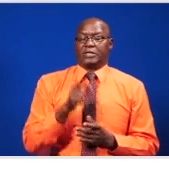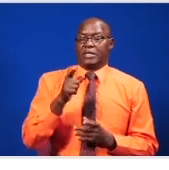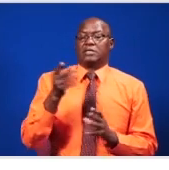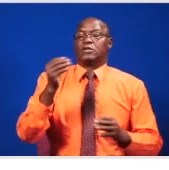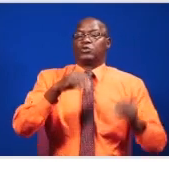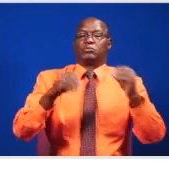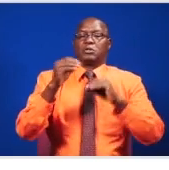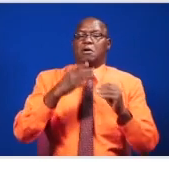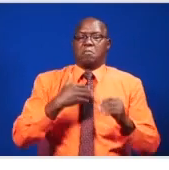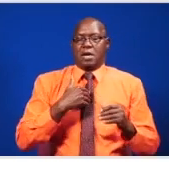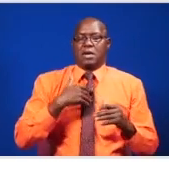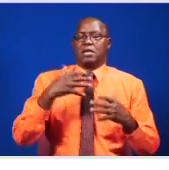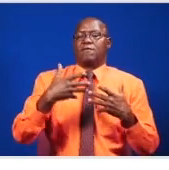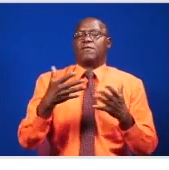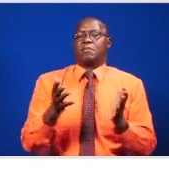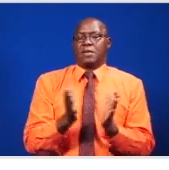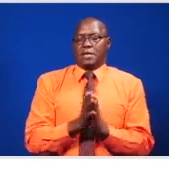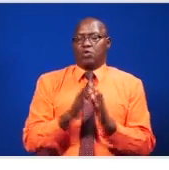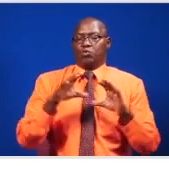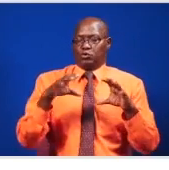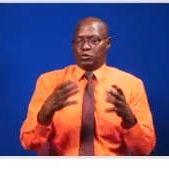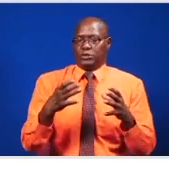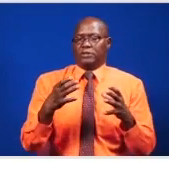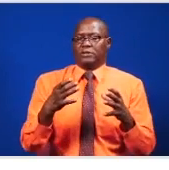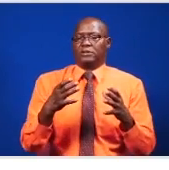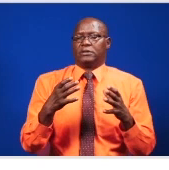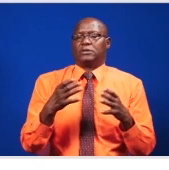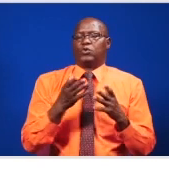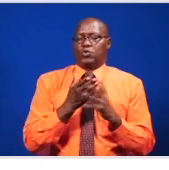kwamba naweza kuwavutia wengi kupitia vyombo vya habari, naweza